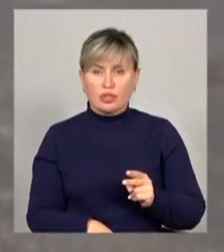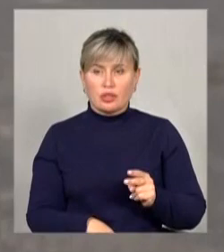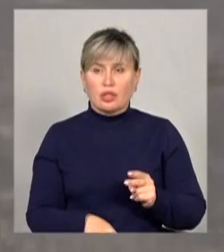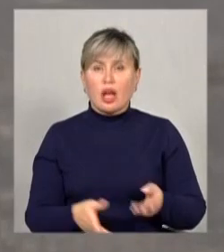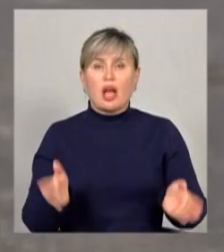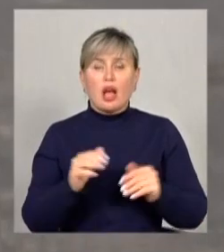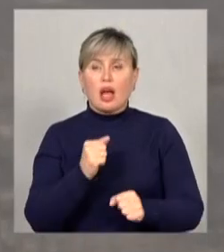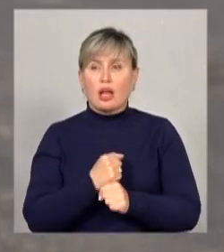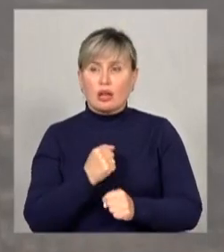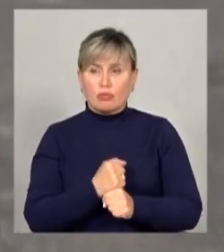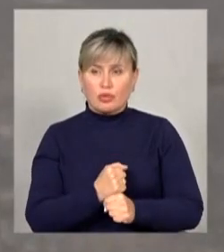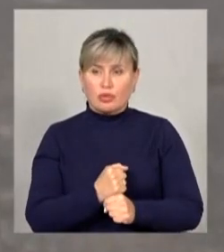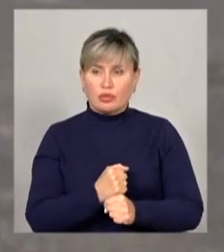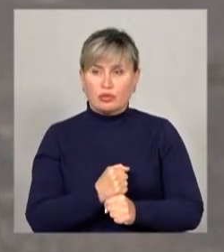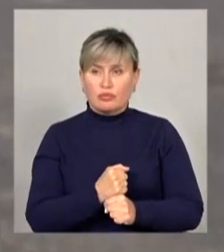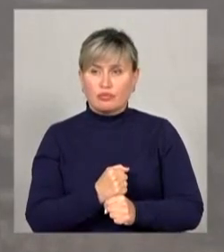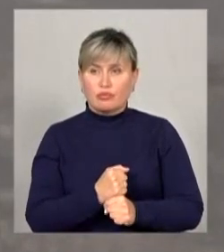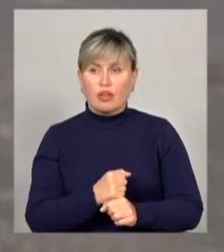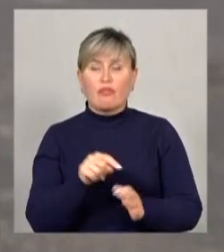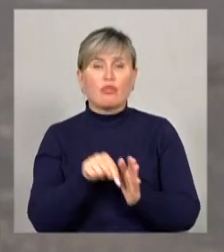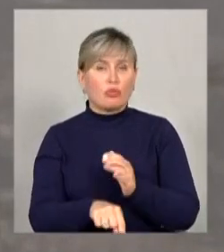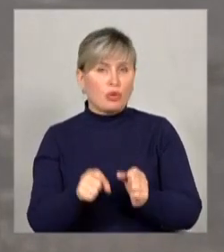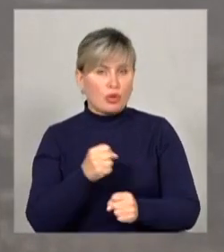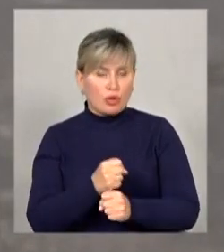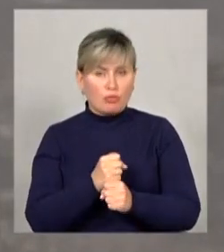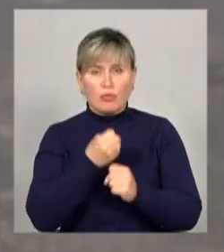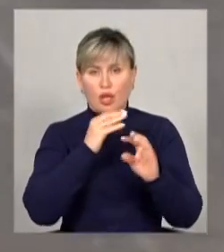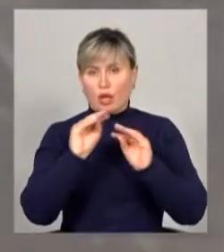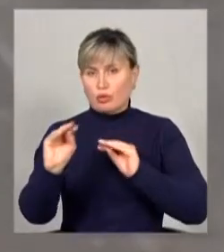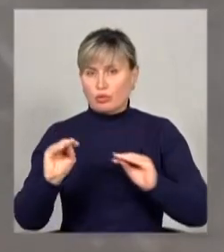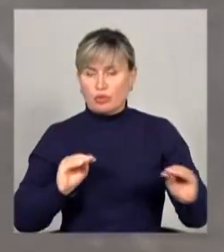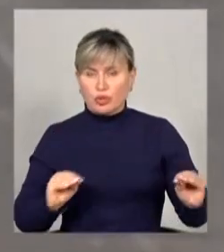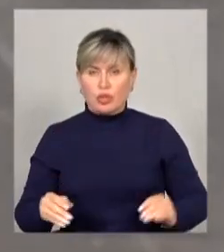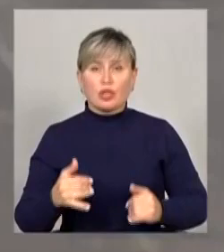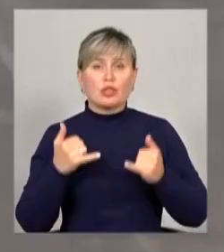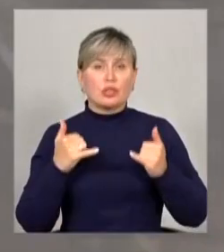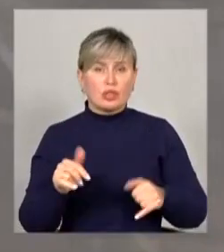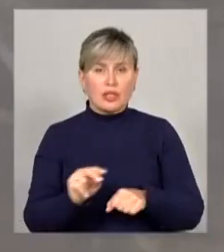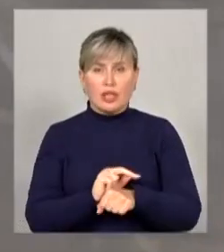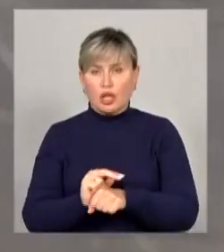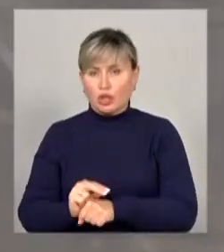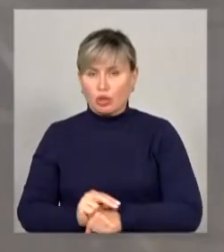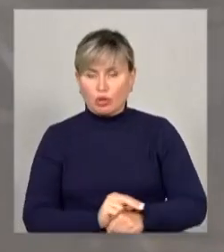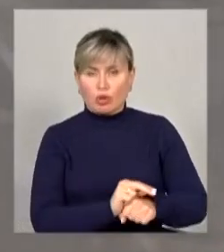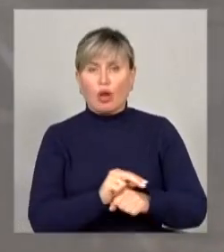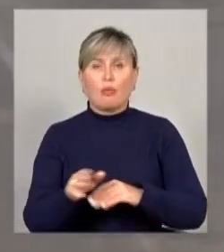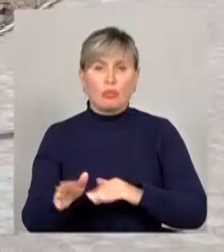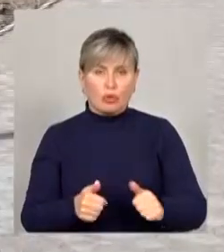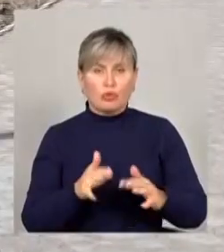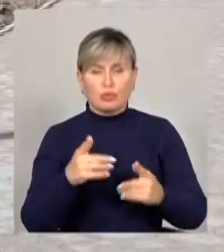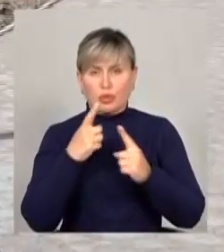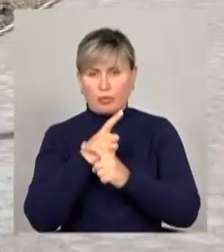Остались работы по внутренней работе и по благоустройству территории. Сейчас идет корректировка. После этого будет объявлен